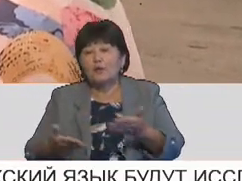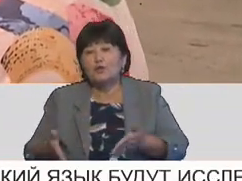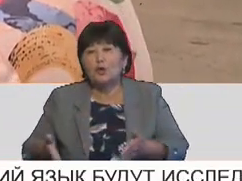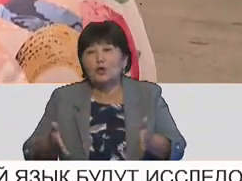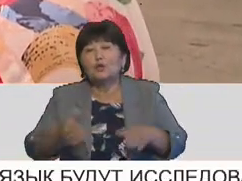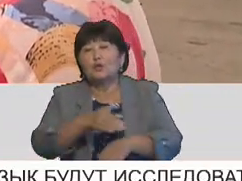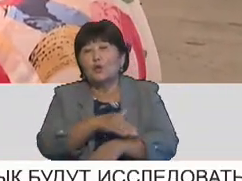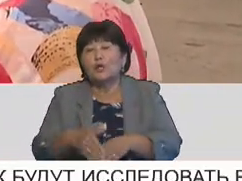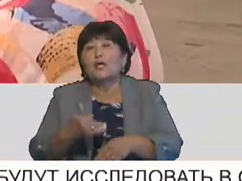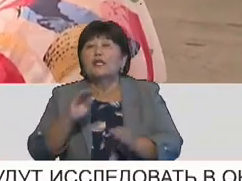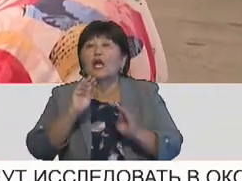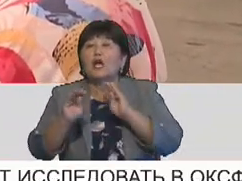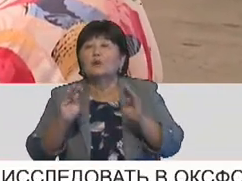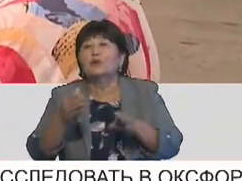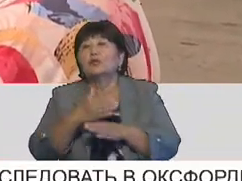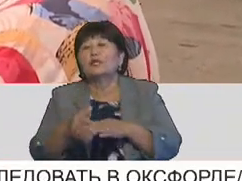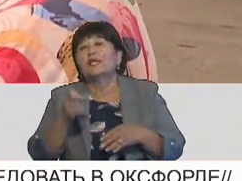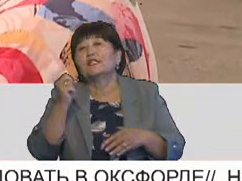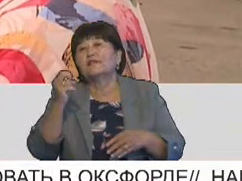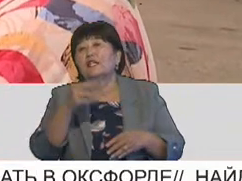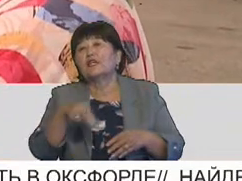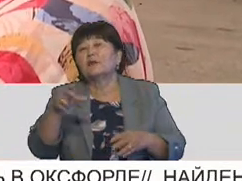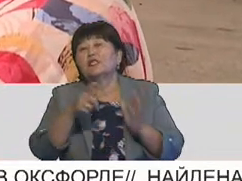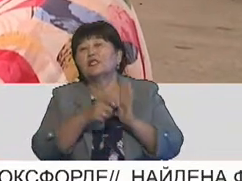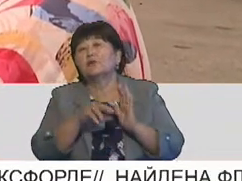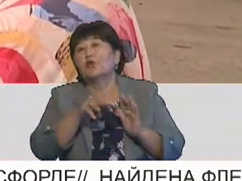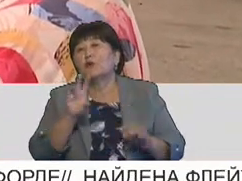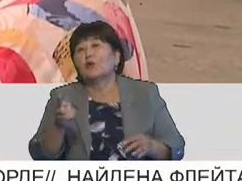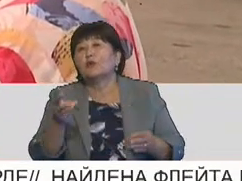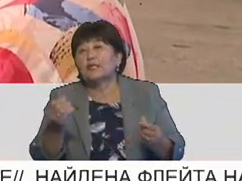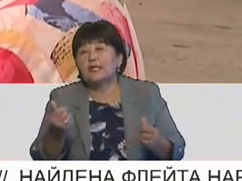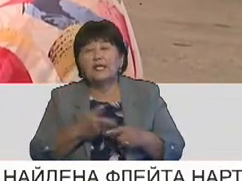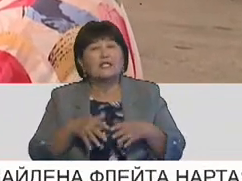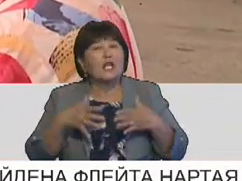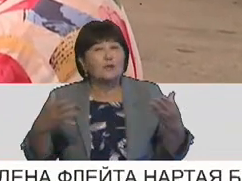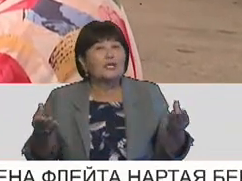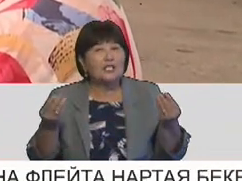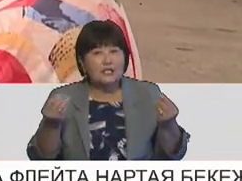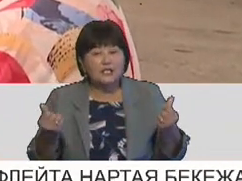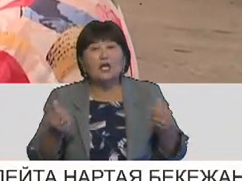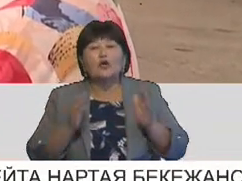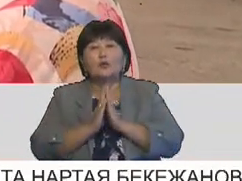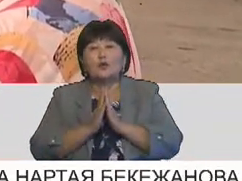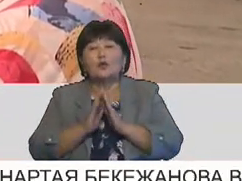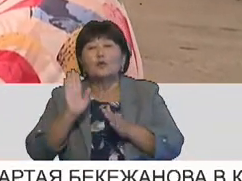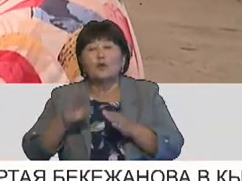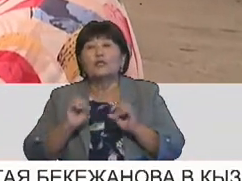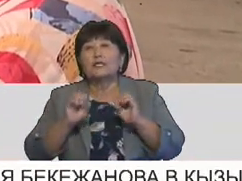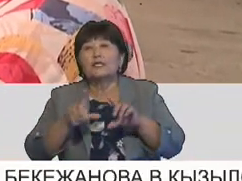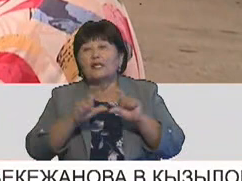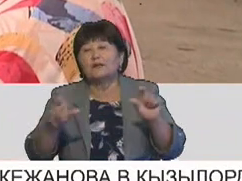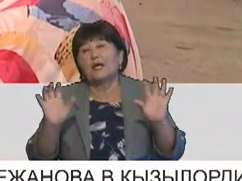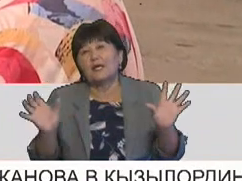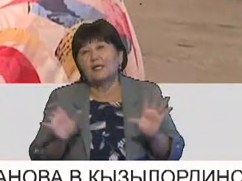зака на благоустройство выделено 12 мрд 700 млн тенге это большие средства просьба после сдачи объектов